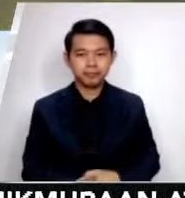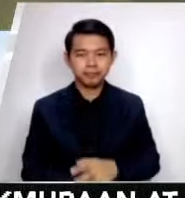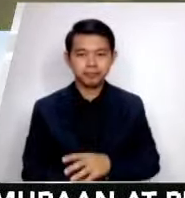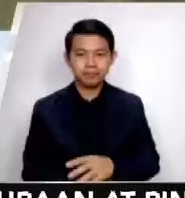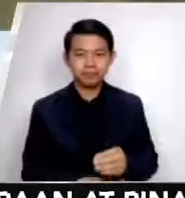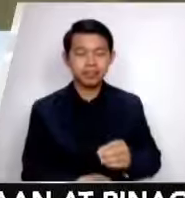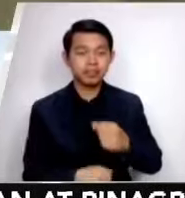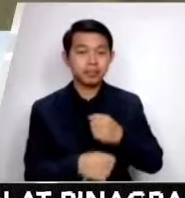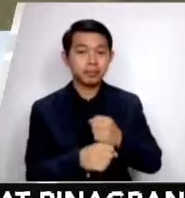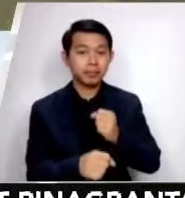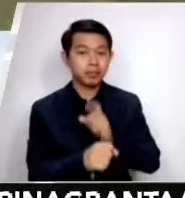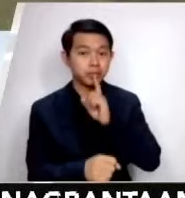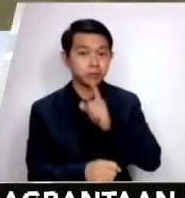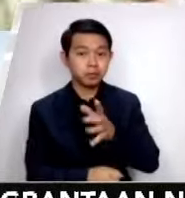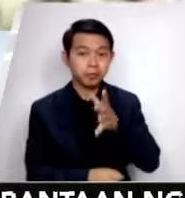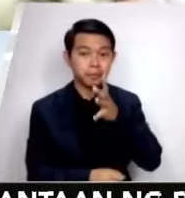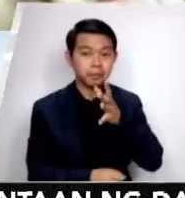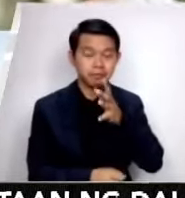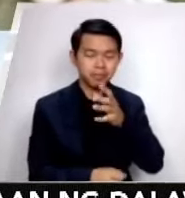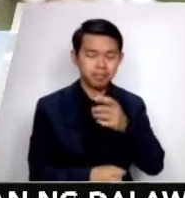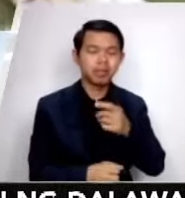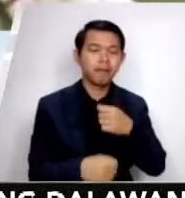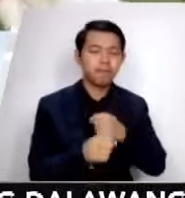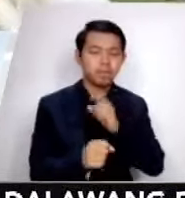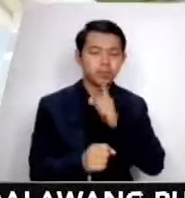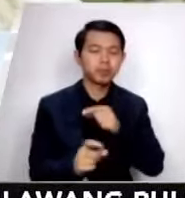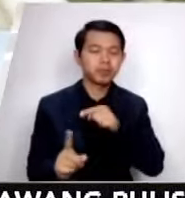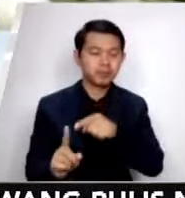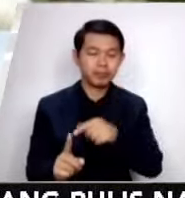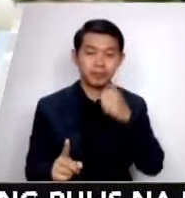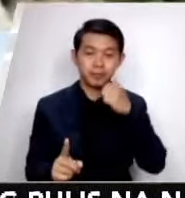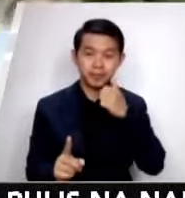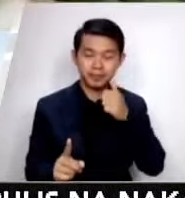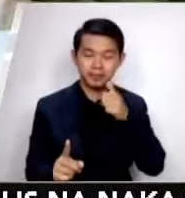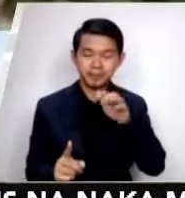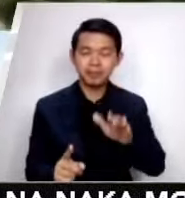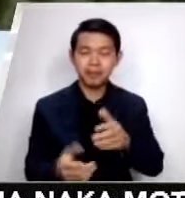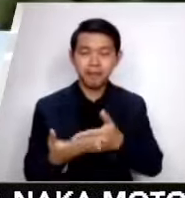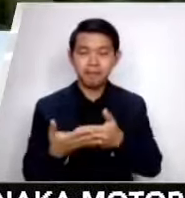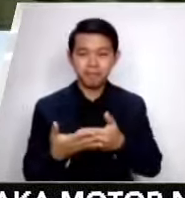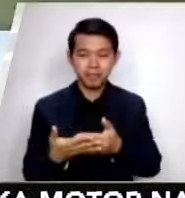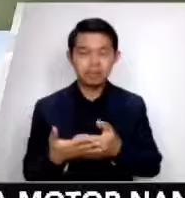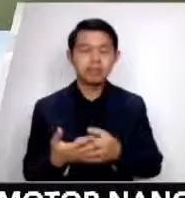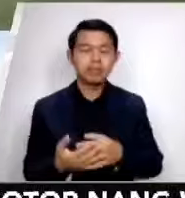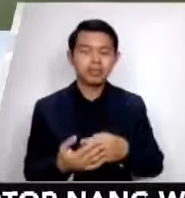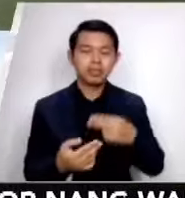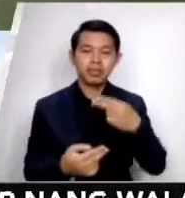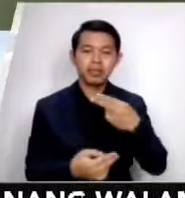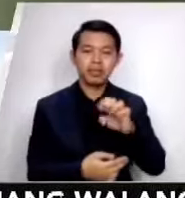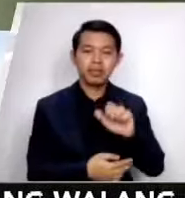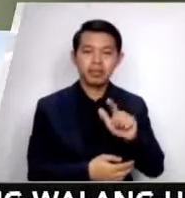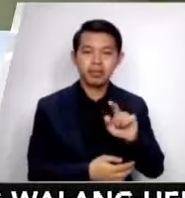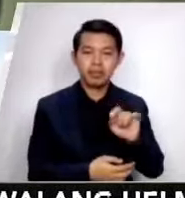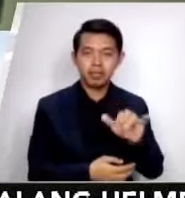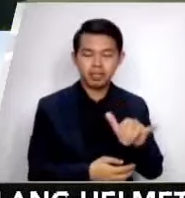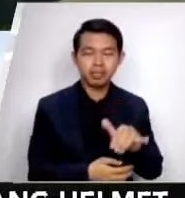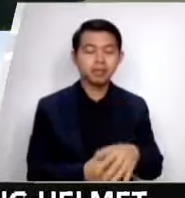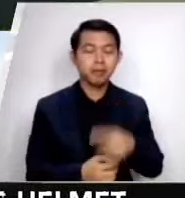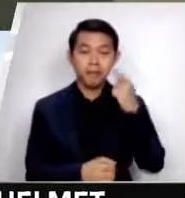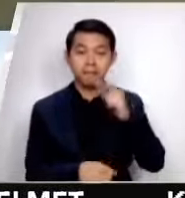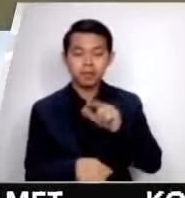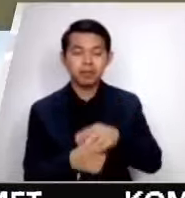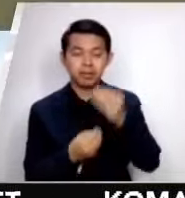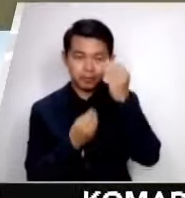na masustansyang kinakain ni baby. Para ipaalala raw ito sa ibang nanay, ginawa niya ang anak ng dress from